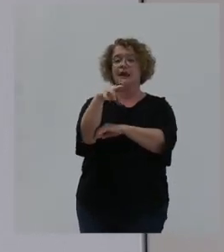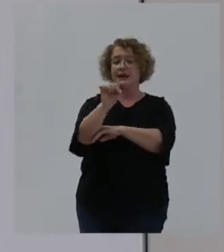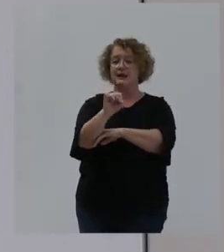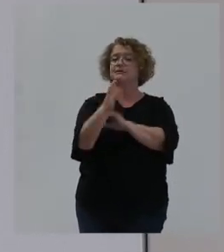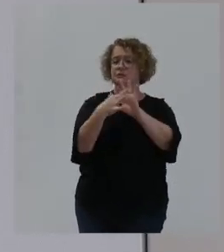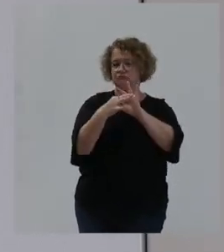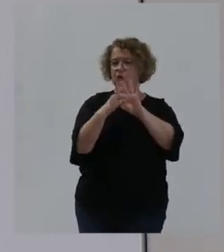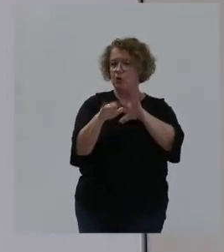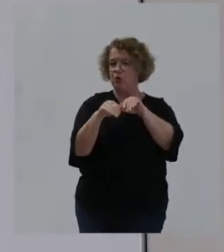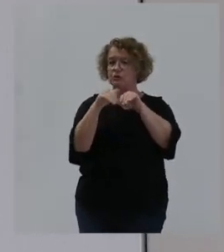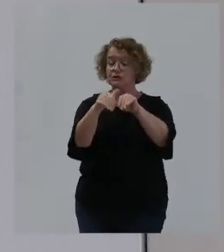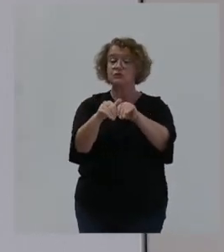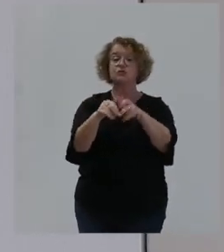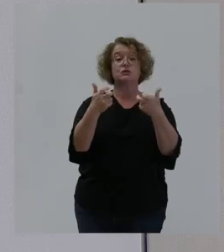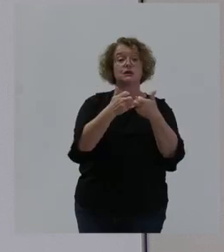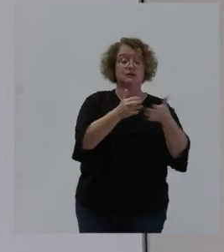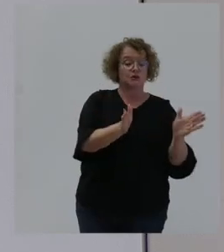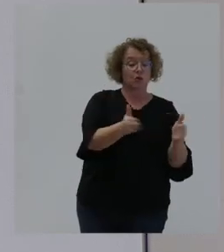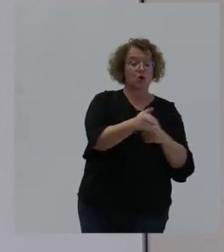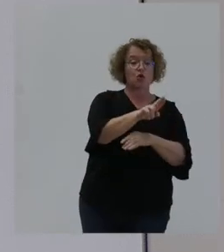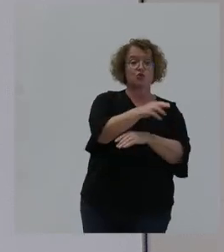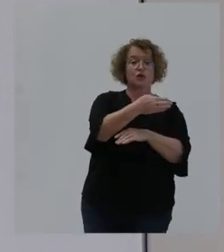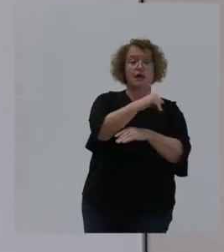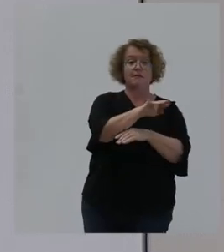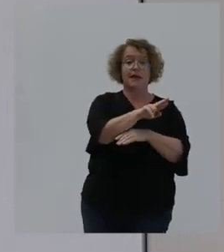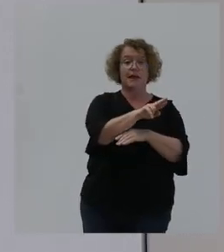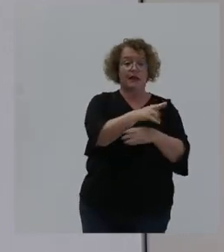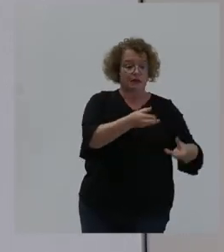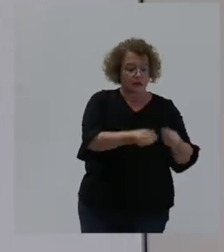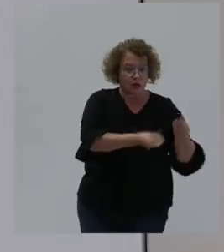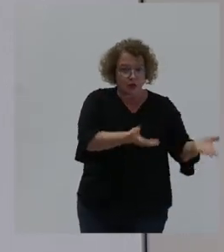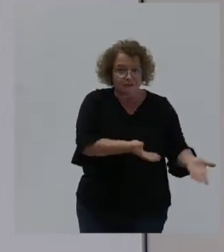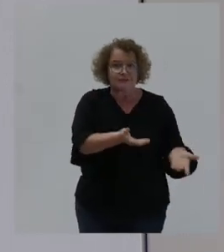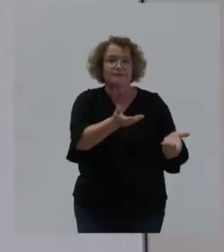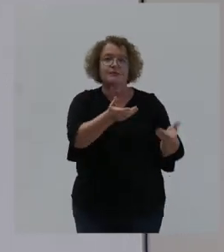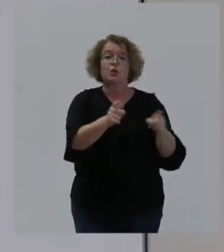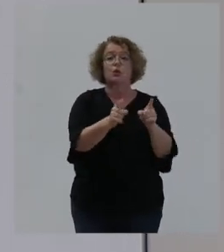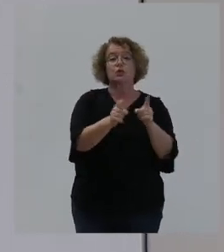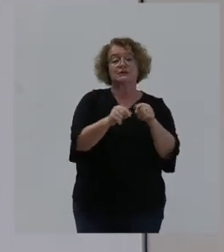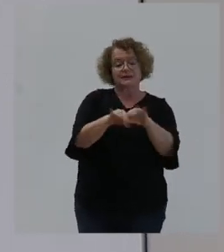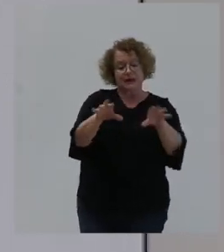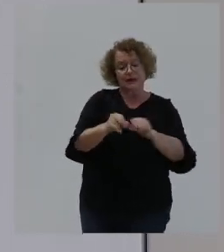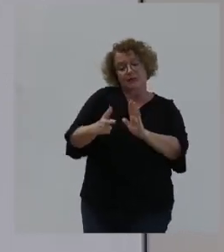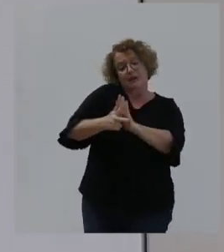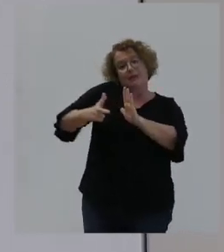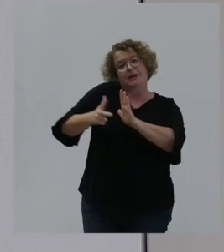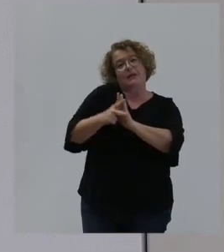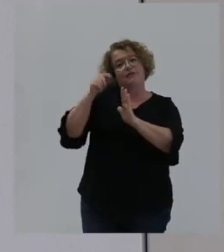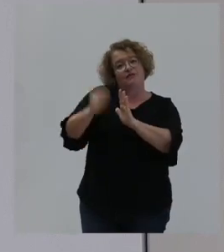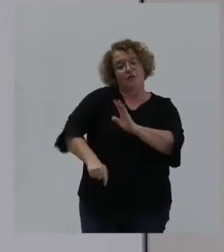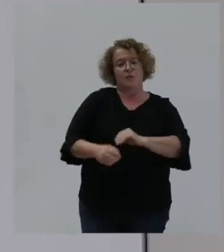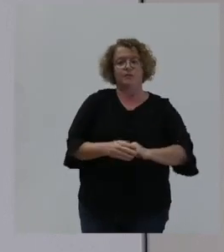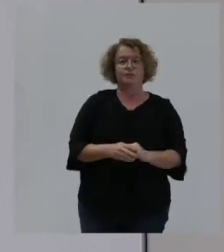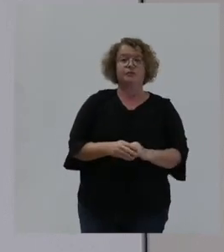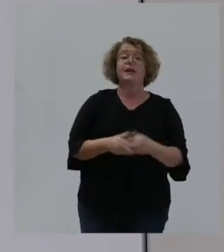en défendant et appuyant nos UMR et peut-être en essayant d'UMRiser certaines de nos équipes. De ce point de vue,